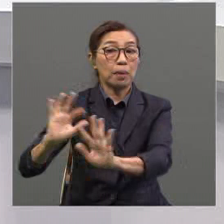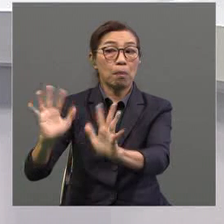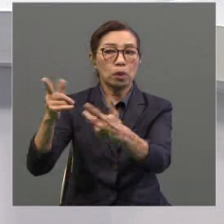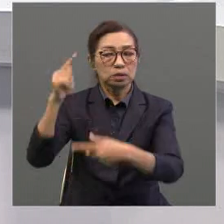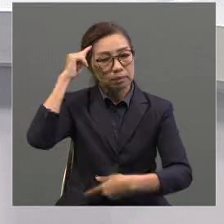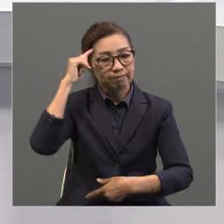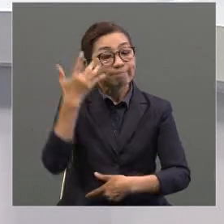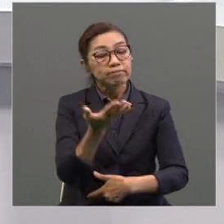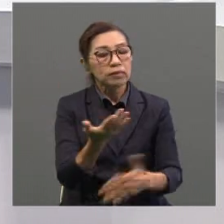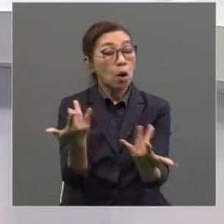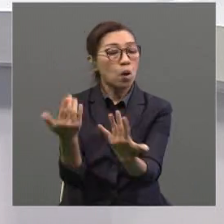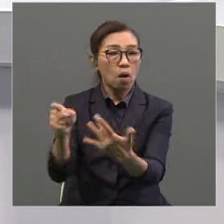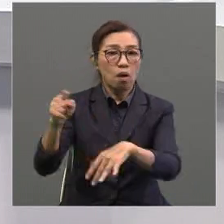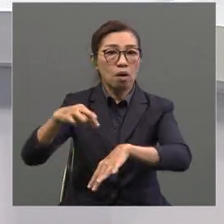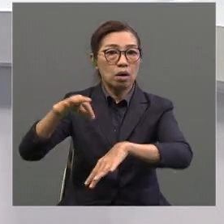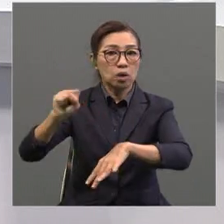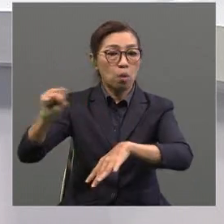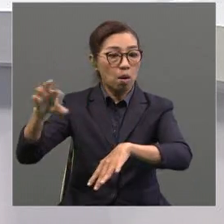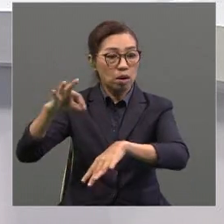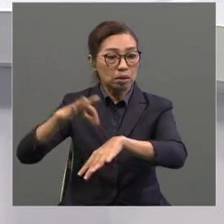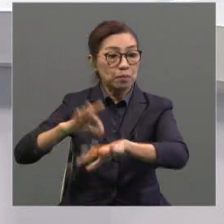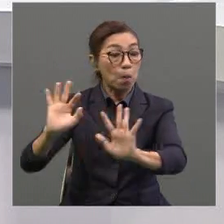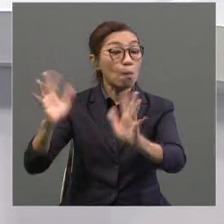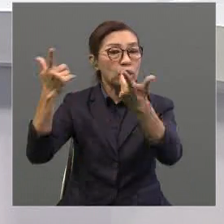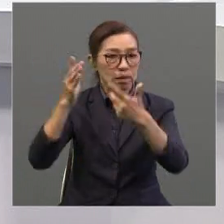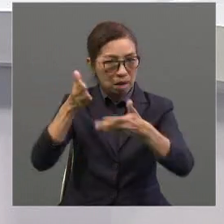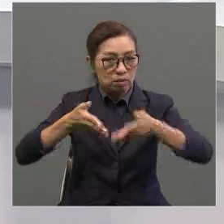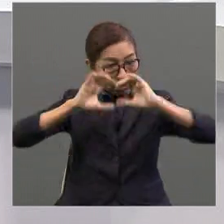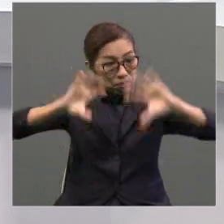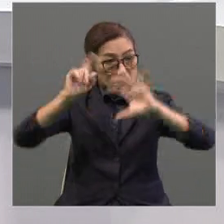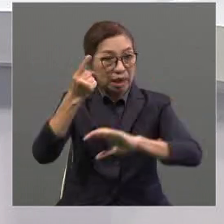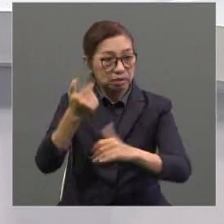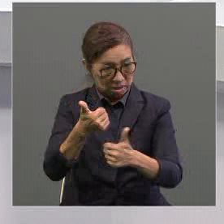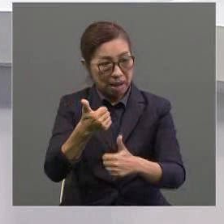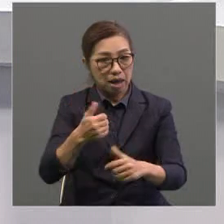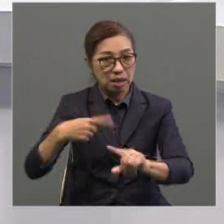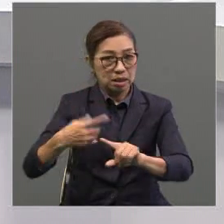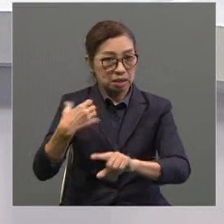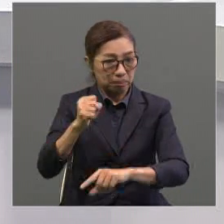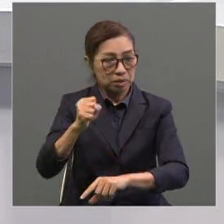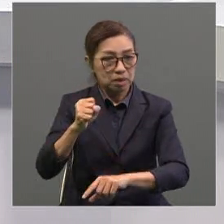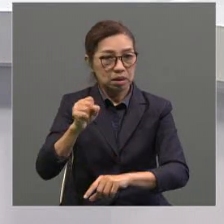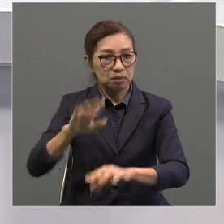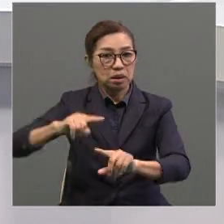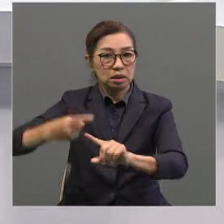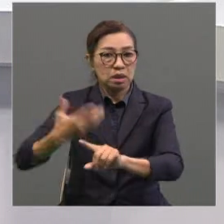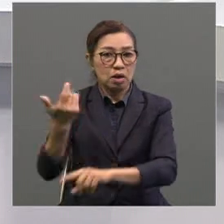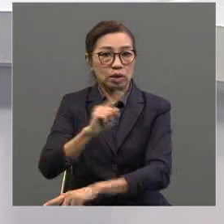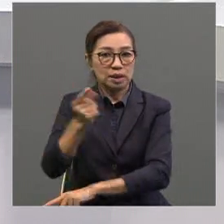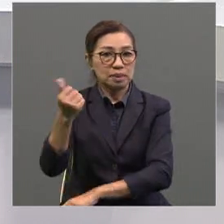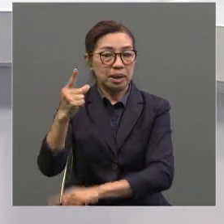ก็อาจจะรอให้สวเนี่ยหมดวาระไปไหมแล้วค่อยมีการจัดตั้งรัฐบาลอะไรประมาณเนี้ยค่ะ 11พฤษภาคม